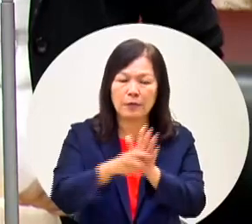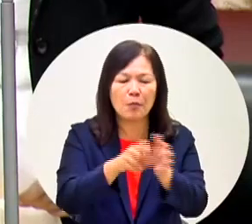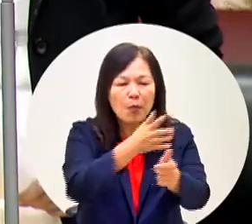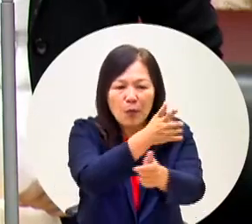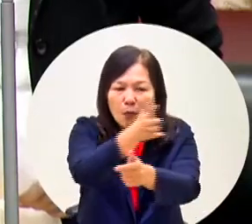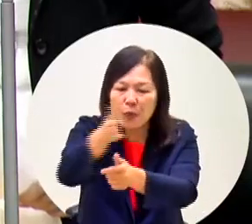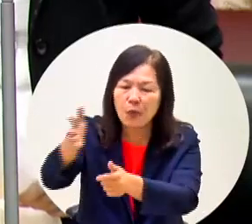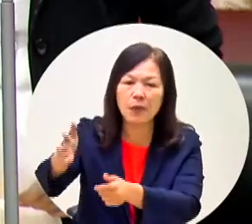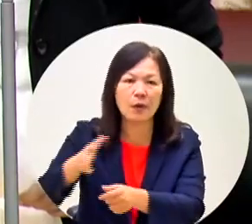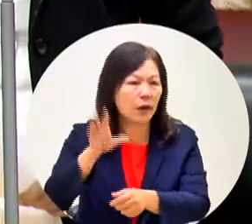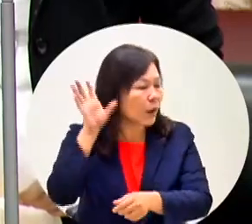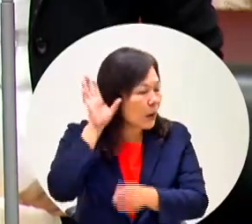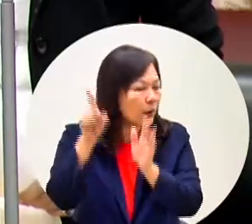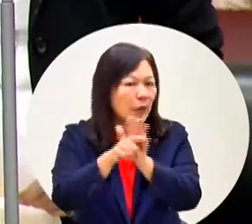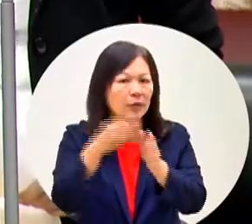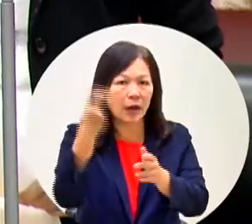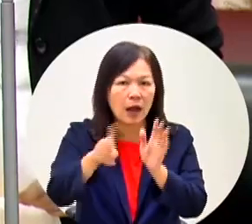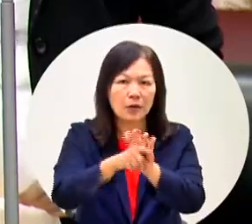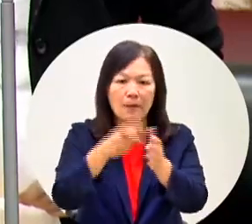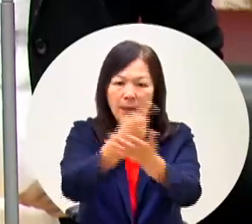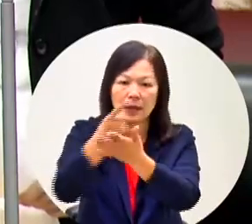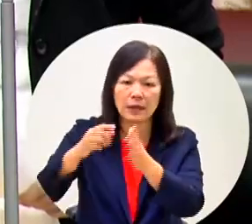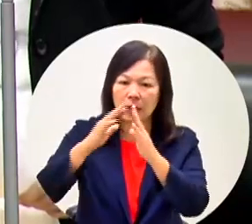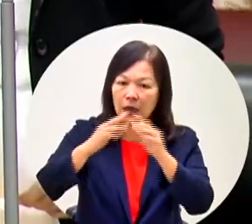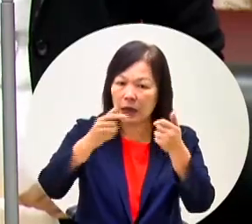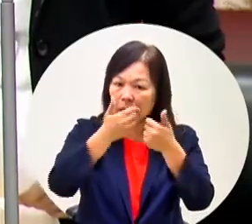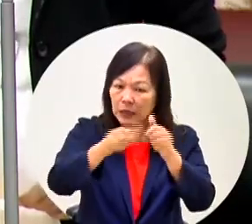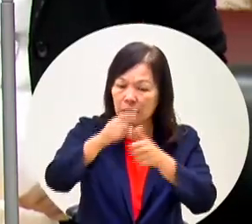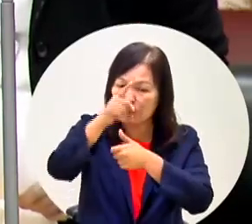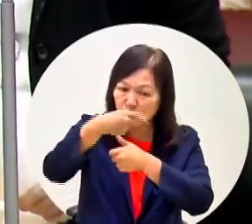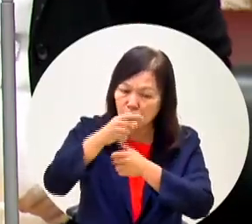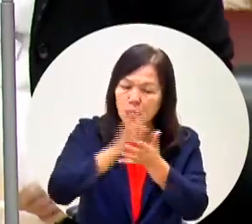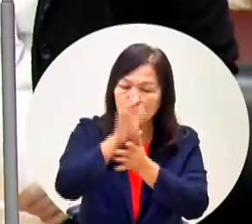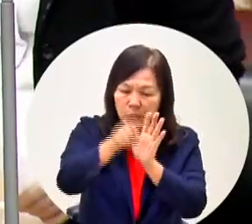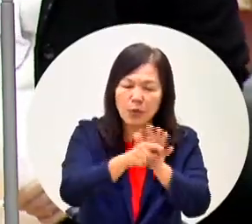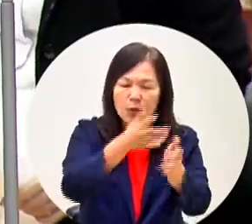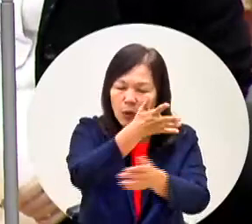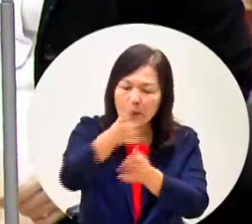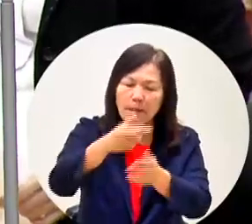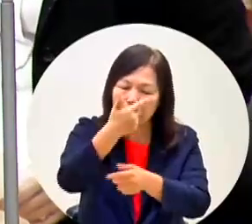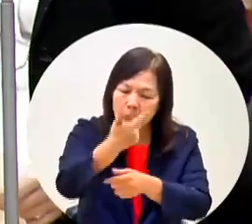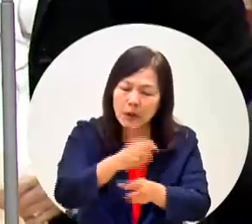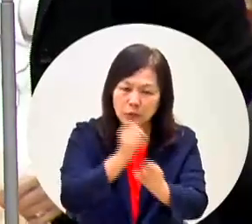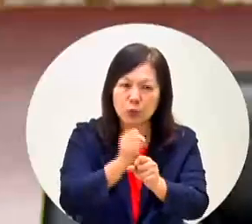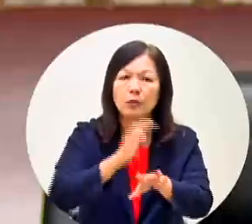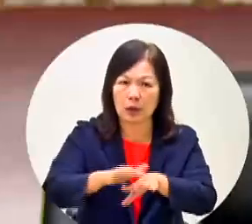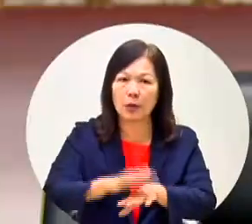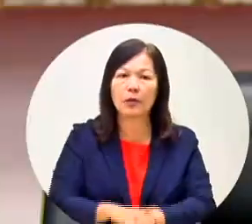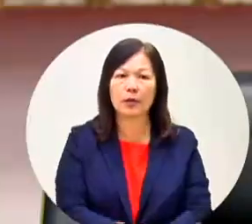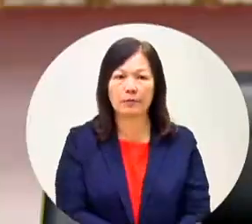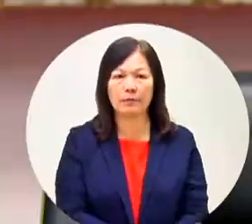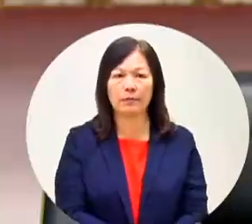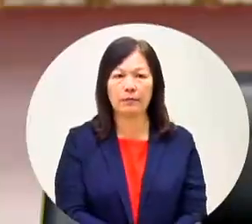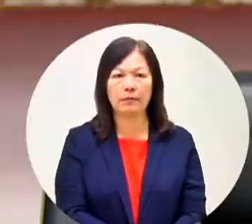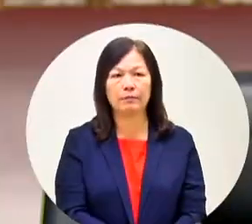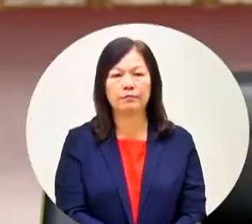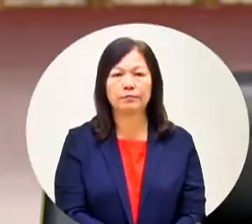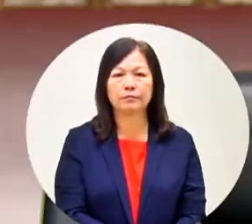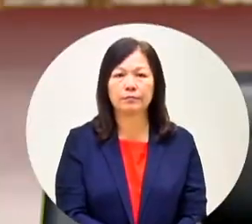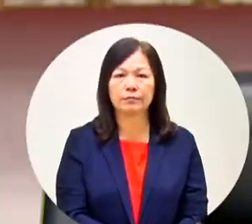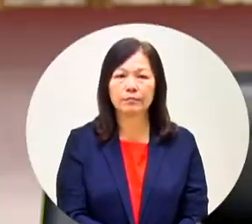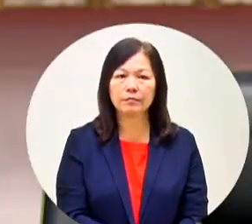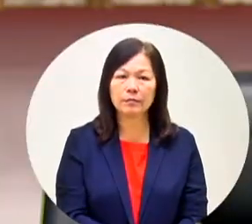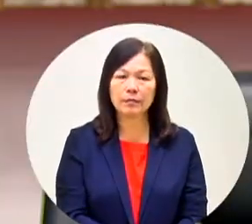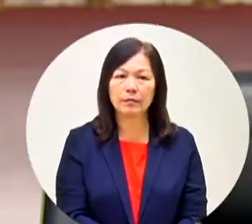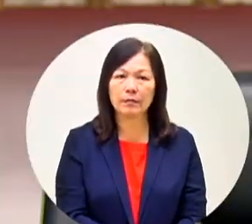肯定之后，才会去逐渐的执行。以上，谢谢。 好，所以局长，您的意